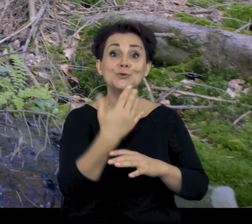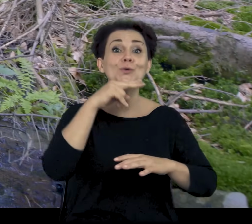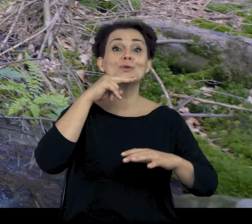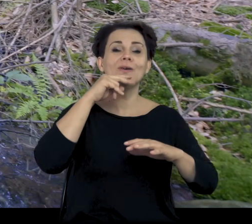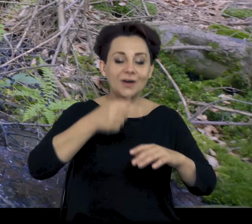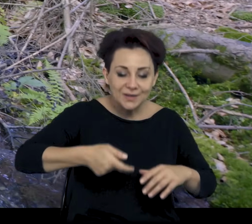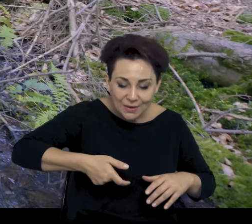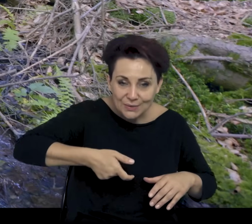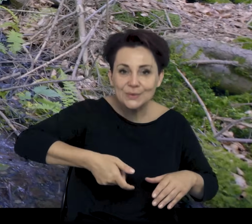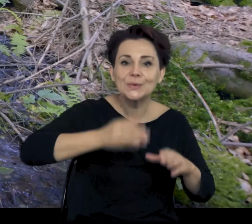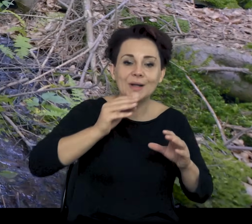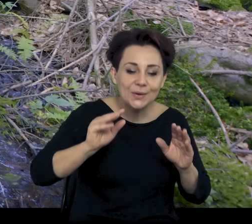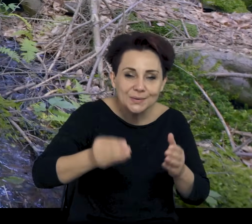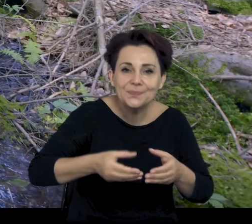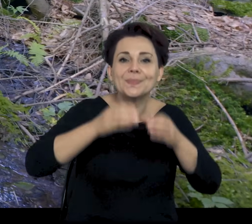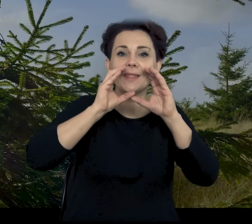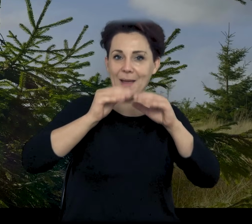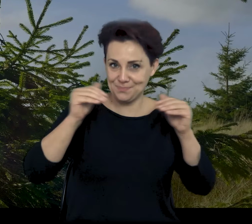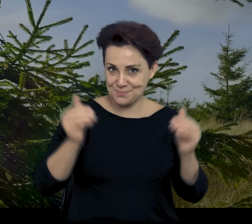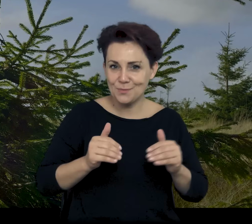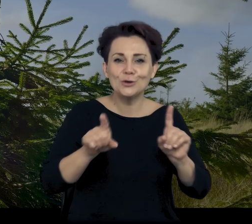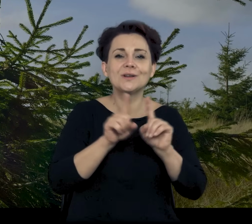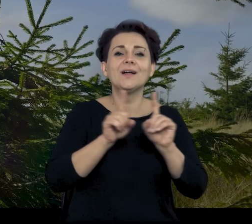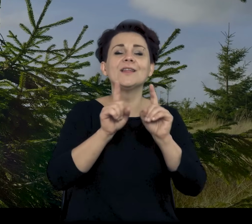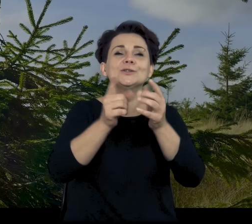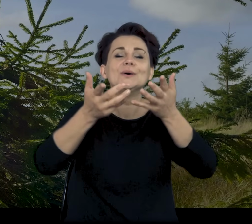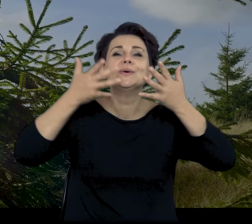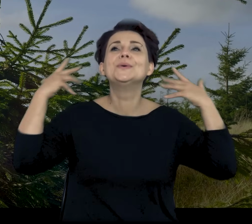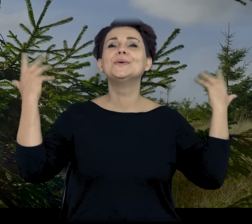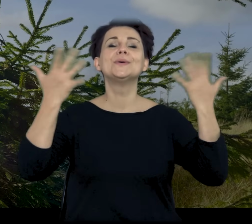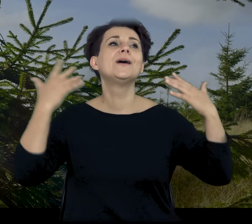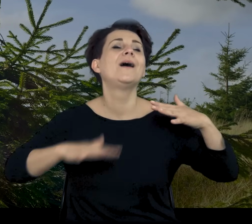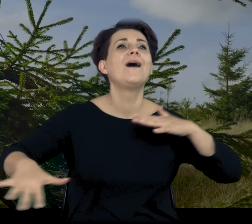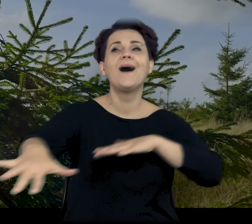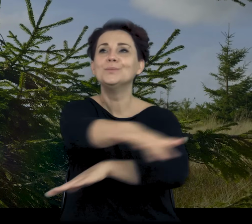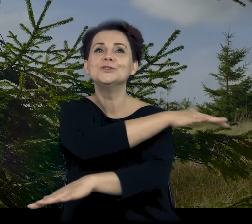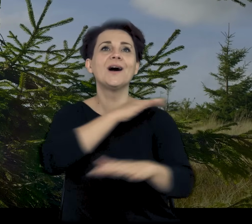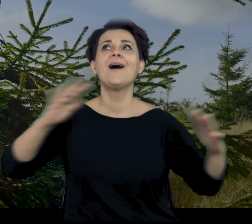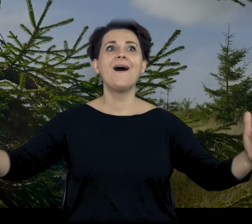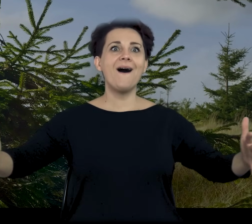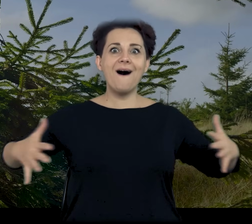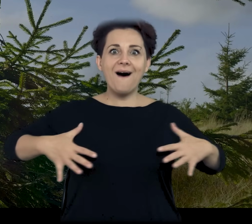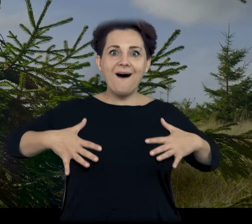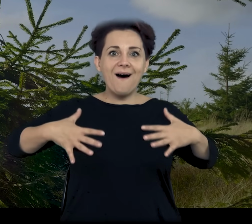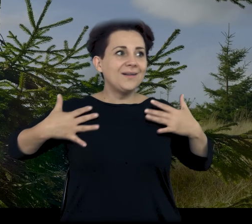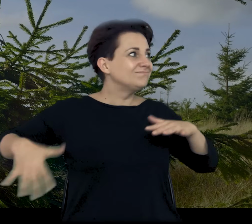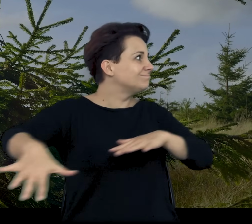wody i wreszcie, gdy zdobywamy szczyt, poczuć wiatr we włosach i poczuć przestrzeń, która nas